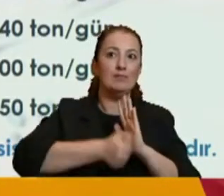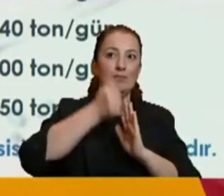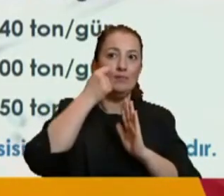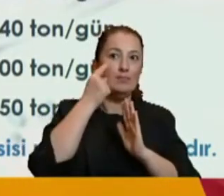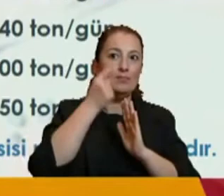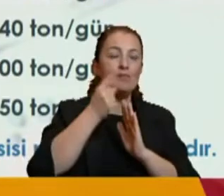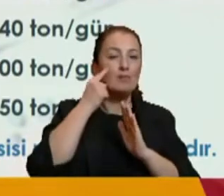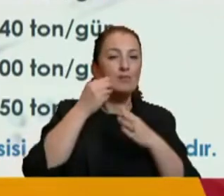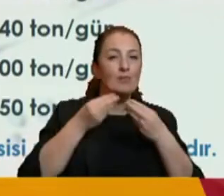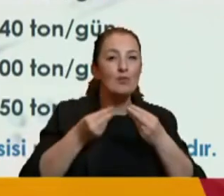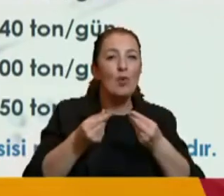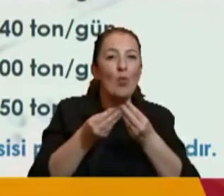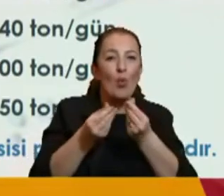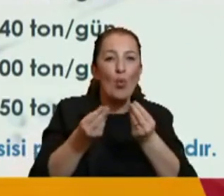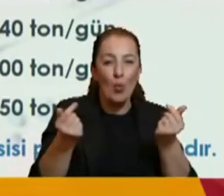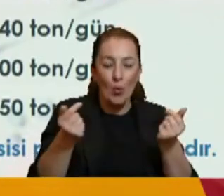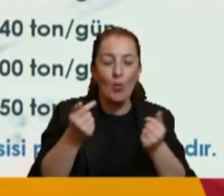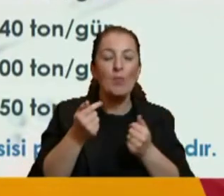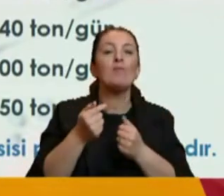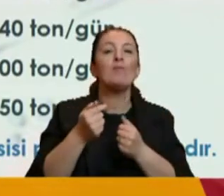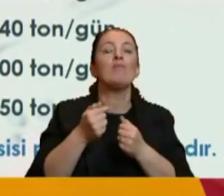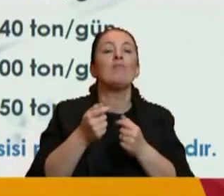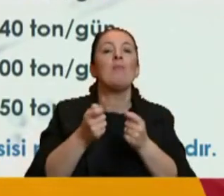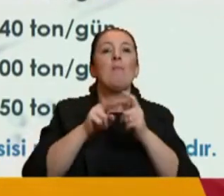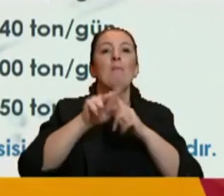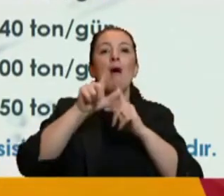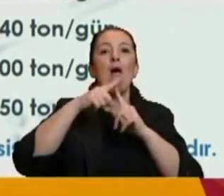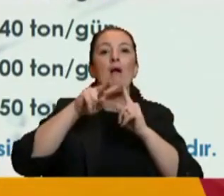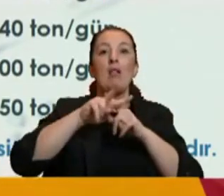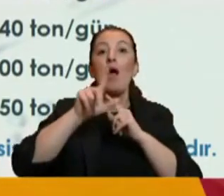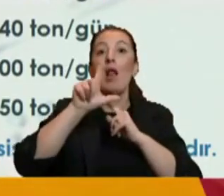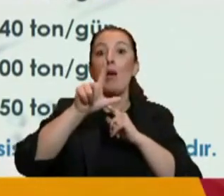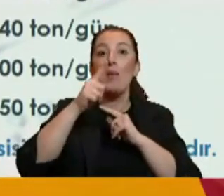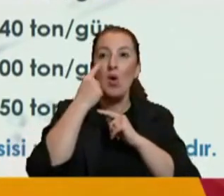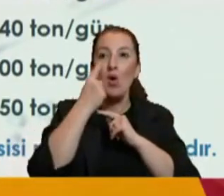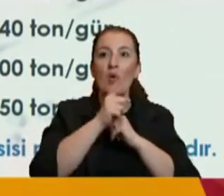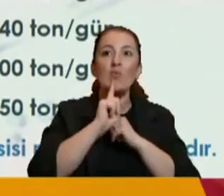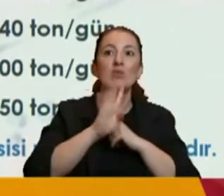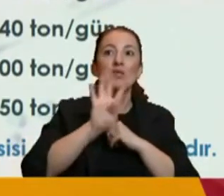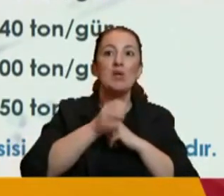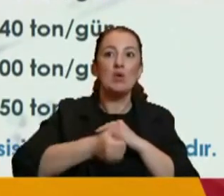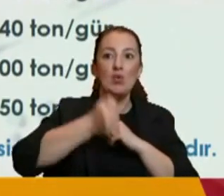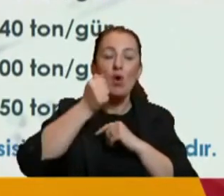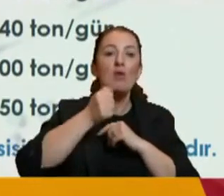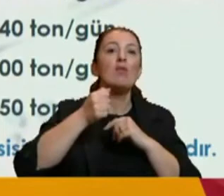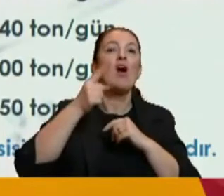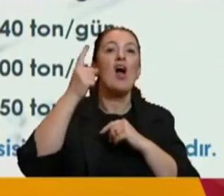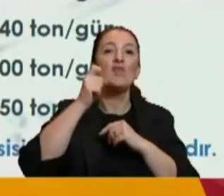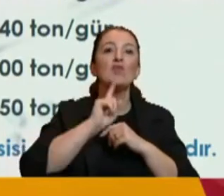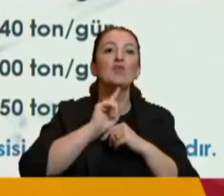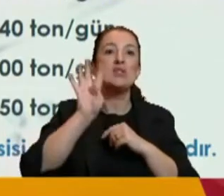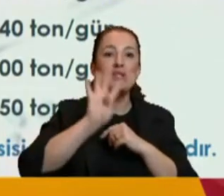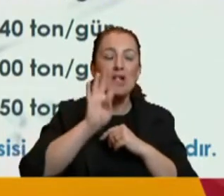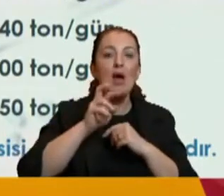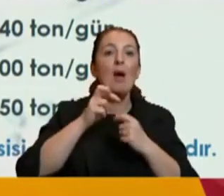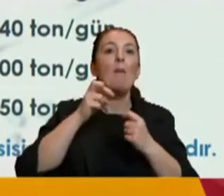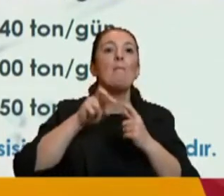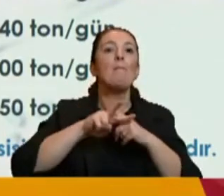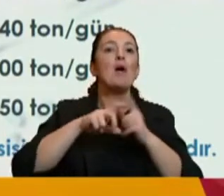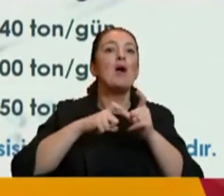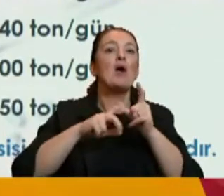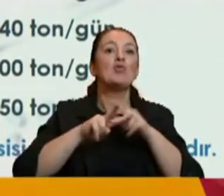çamur kurutma baltalimanı'nda 140 don Ambarlı'da 410 Paşaköy'de 150 ton